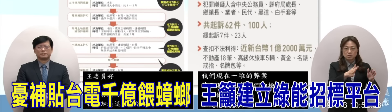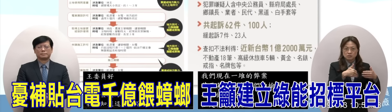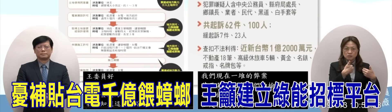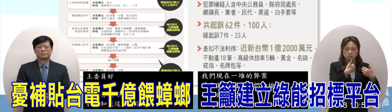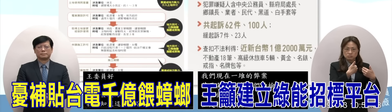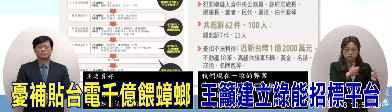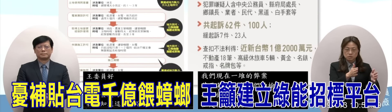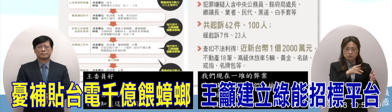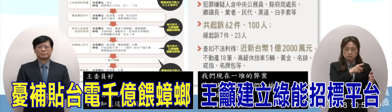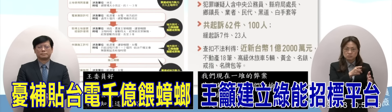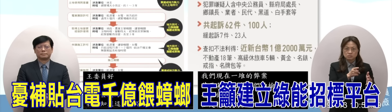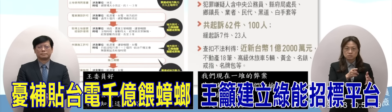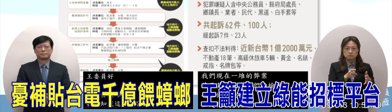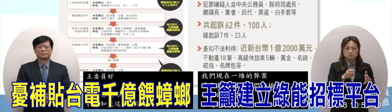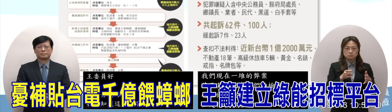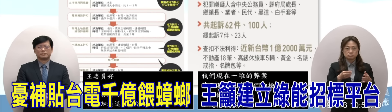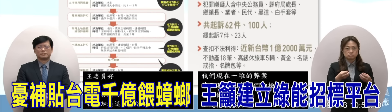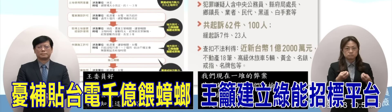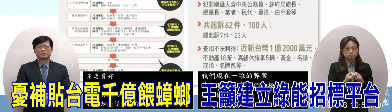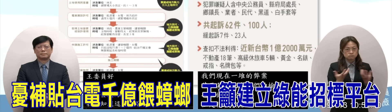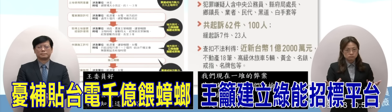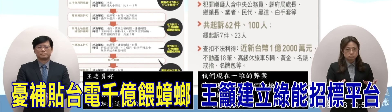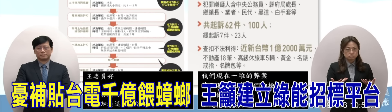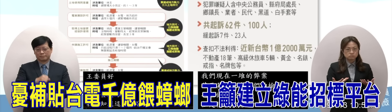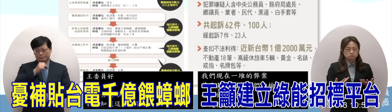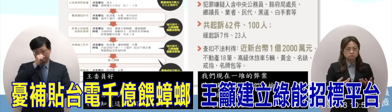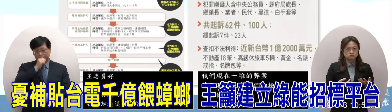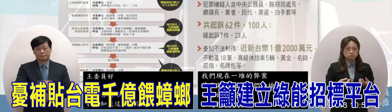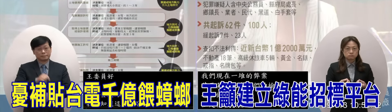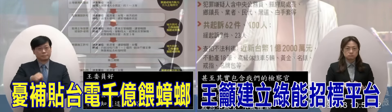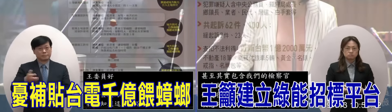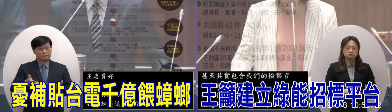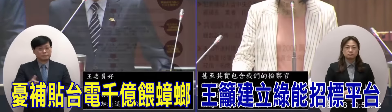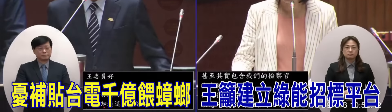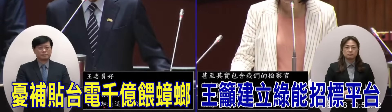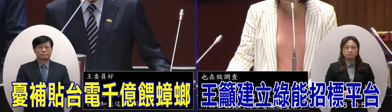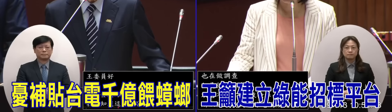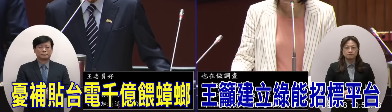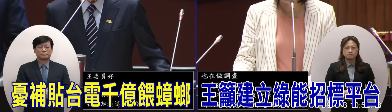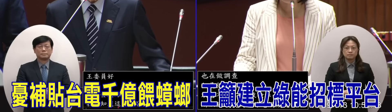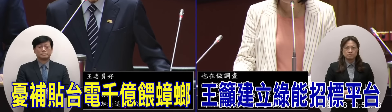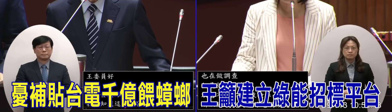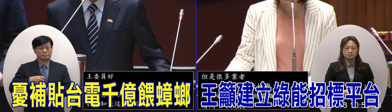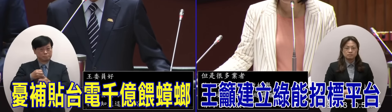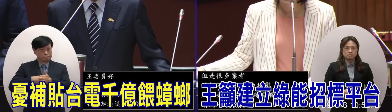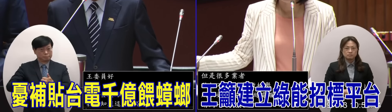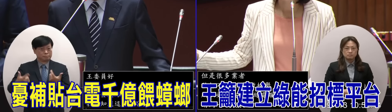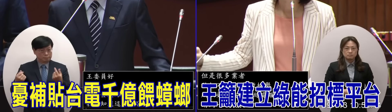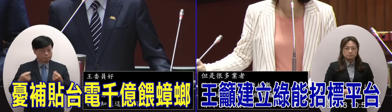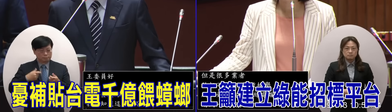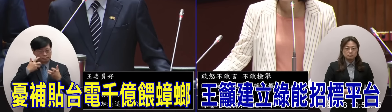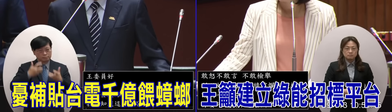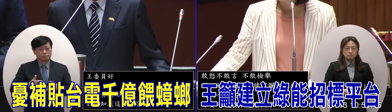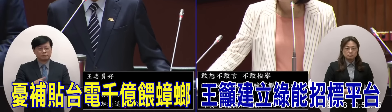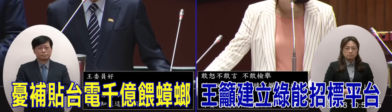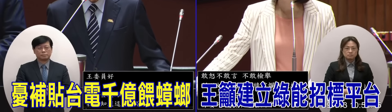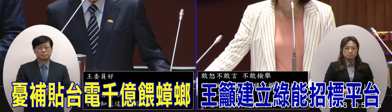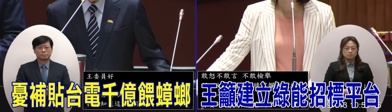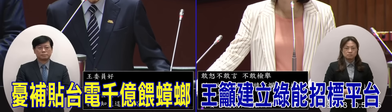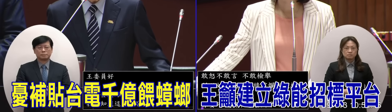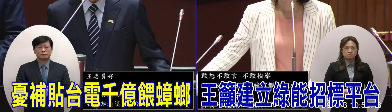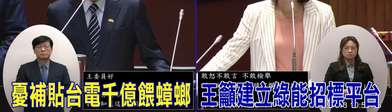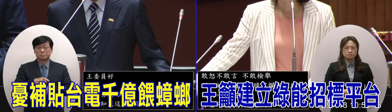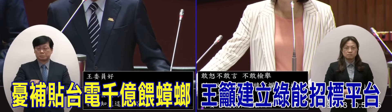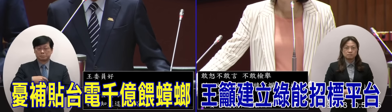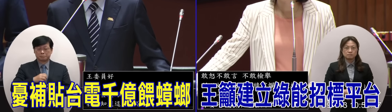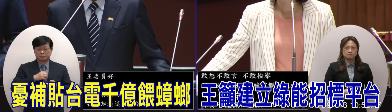办？怎么办？ 好，这件事情我们跟委员同样的重视，所以看到